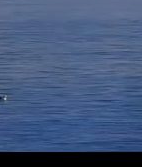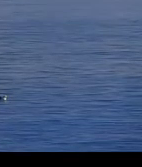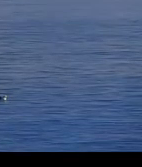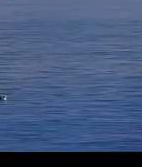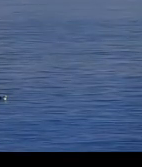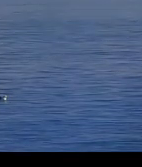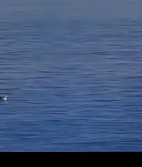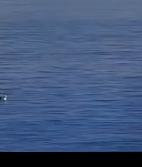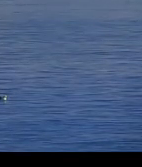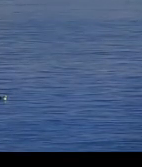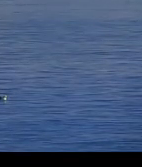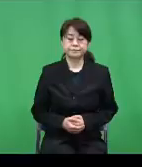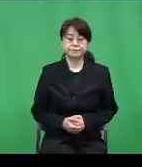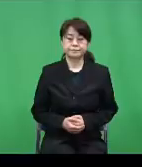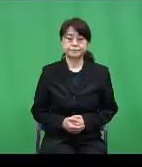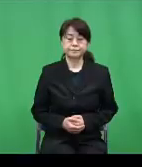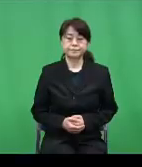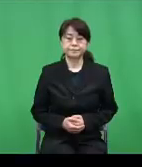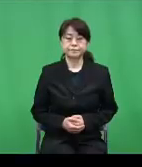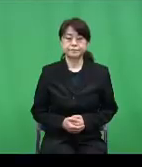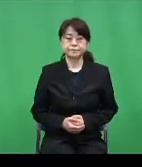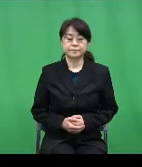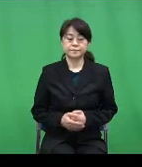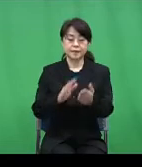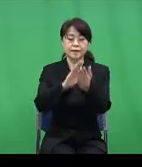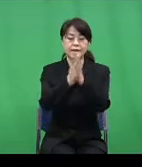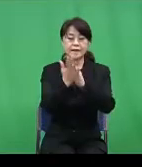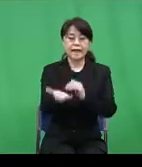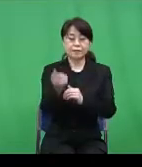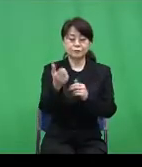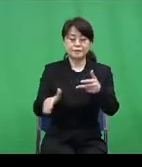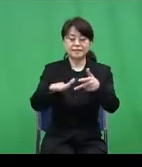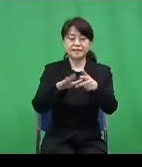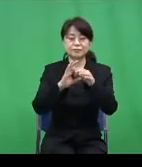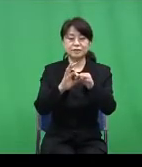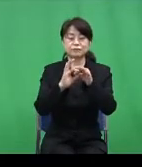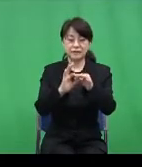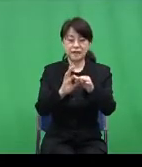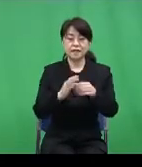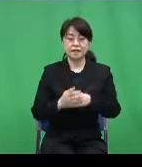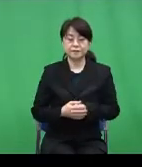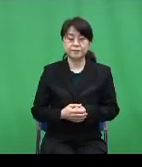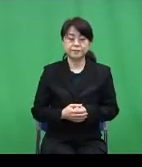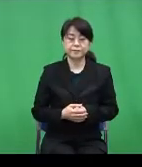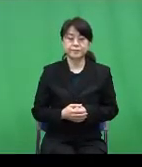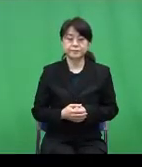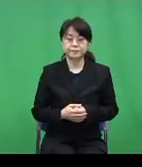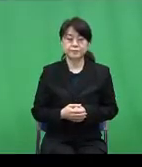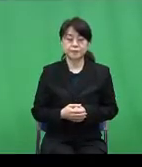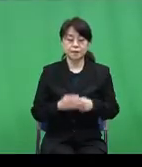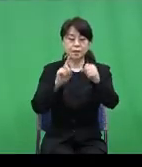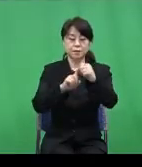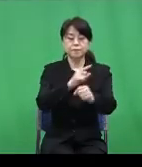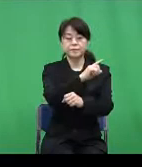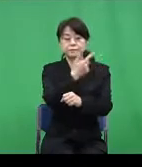い、 権利施設について少しお伺いしたいんですが、多目的の武道館について